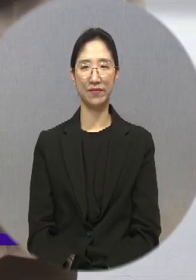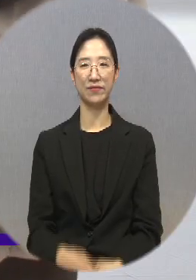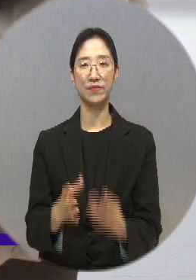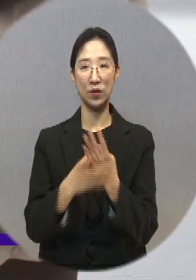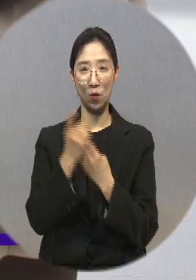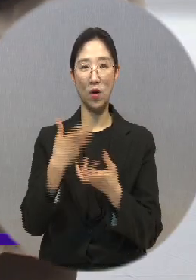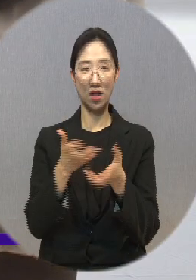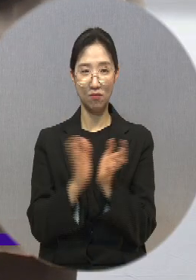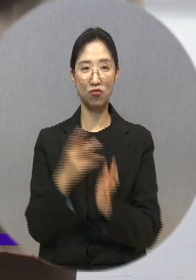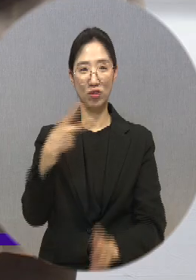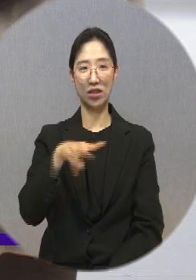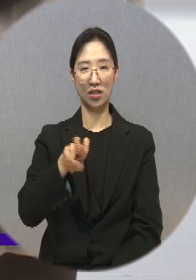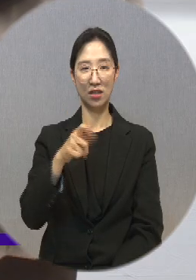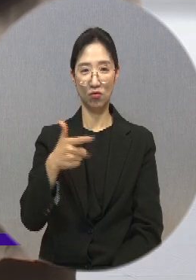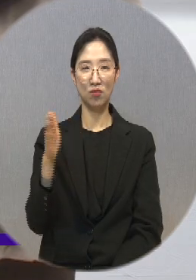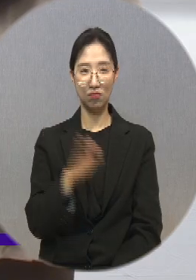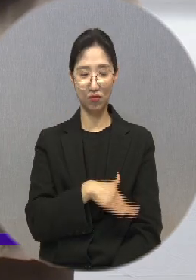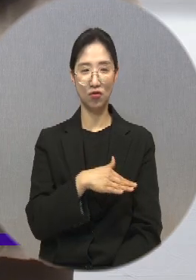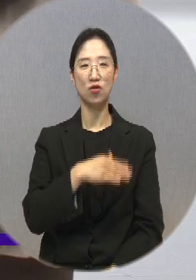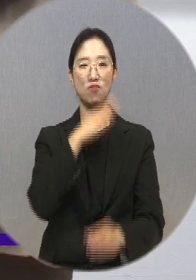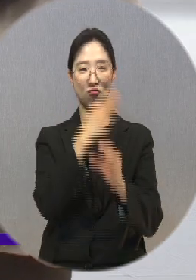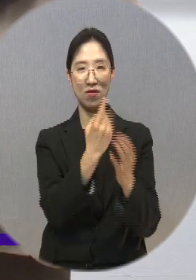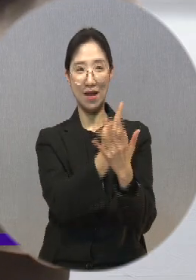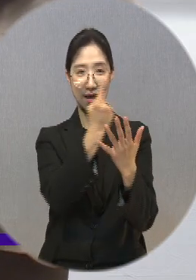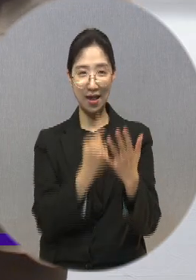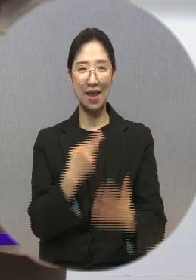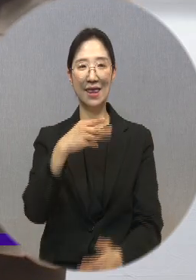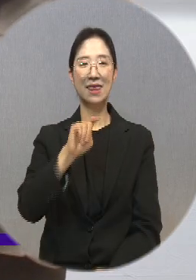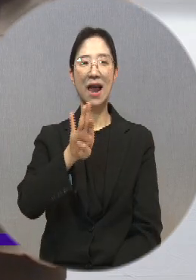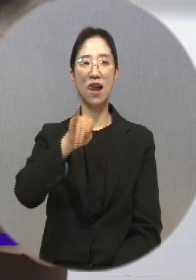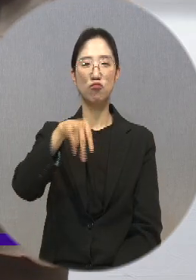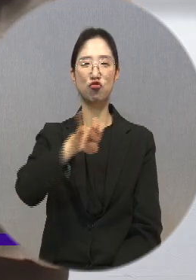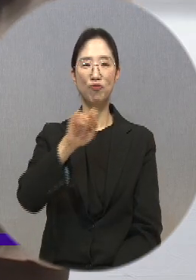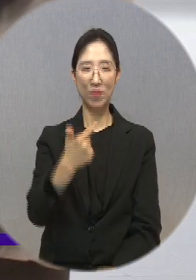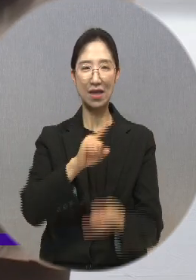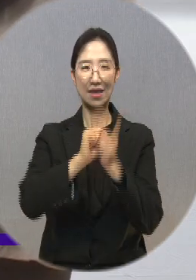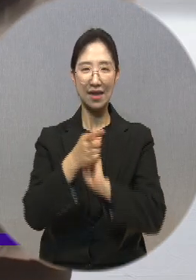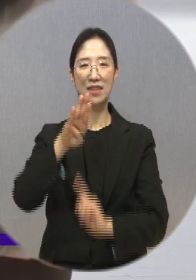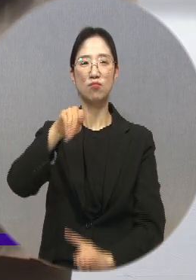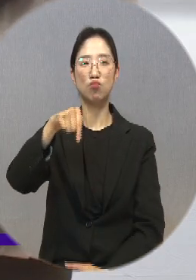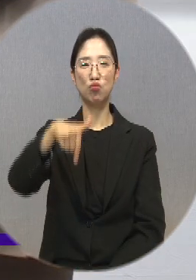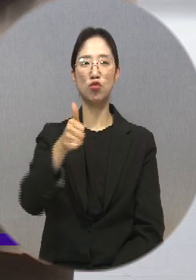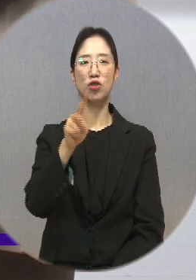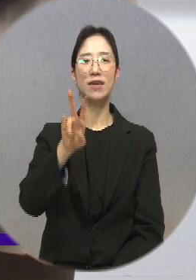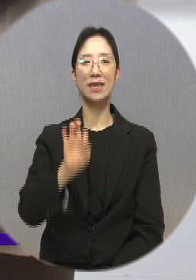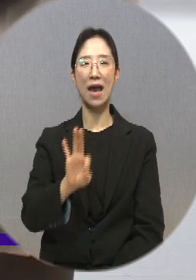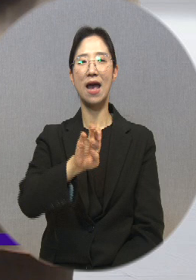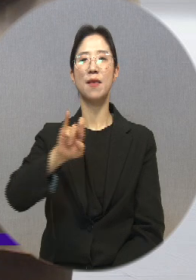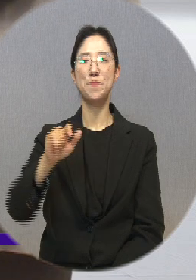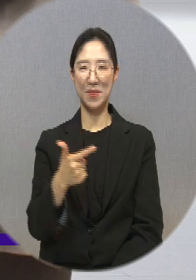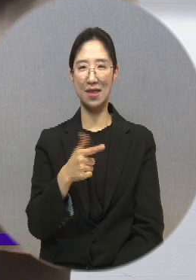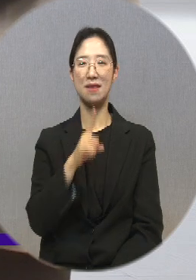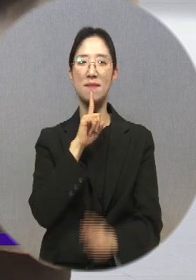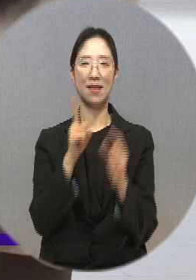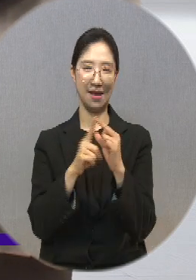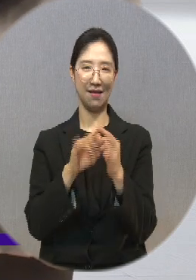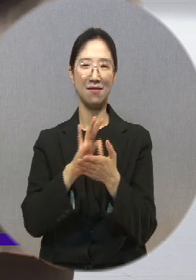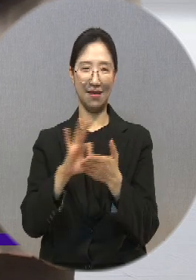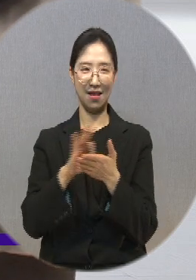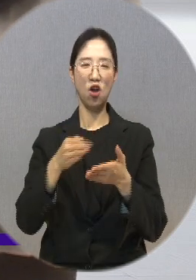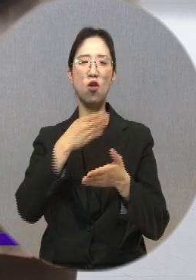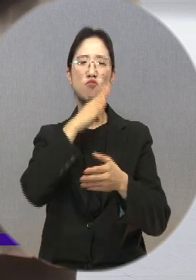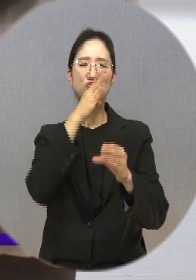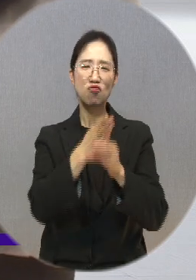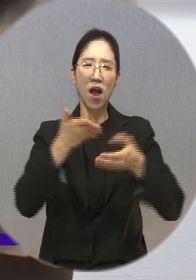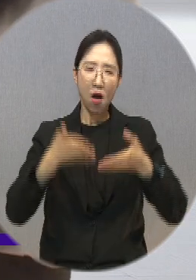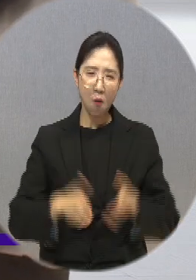통일부가 2026년부터 탈북민 대신 북향민이라는 용어를 사용하기로 했습니다. 북한에 고향을 둔 사람을 지칭하는